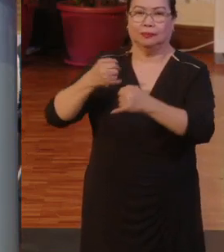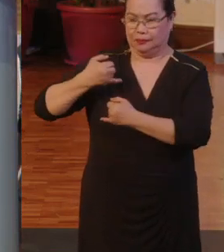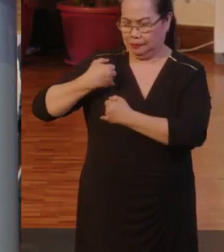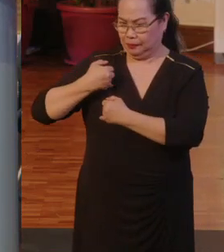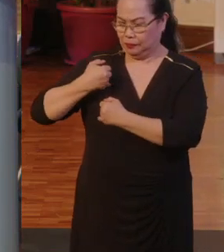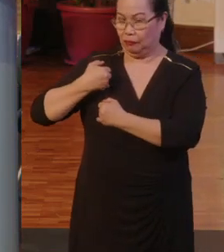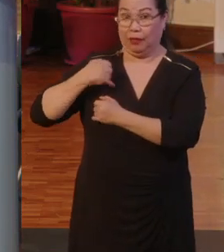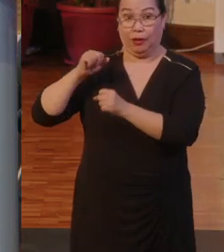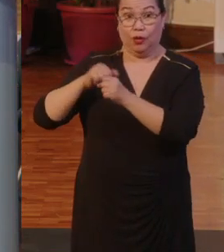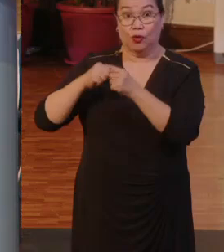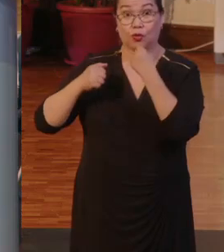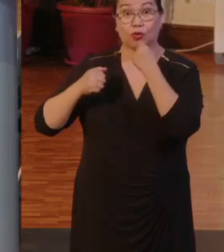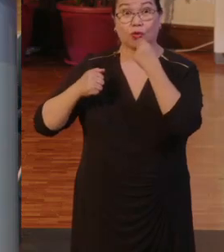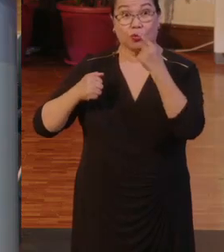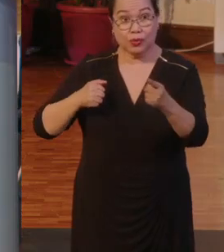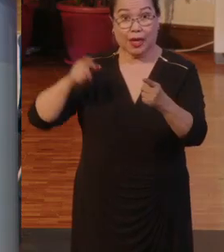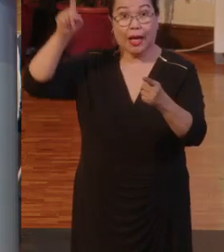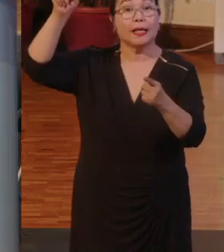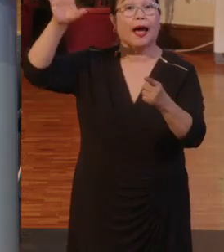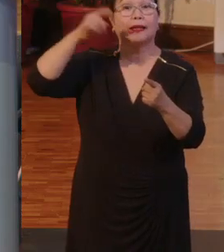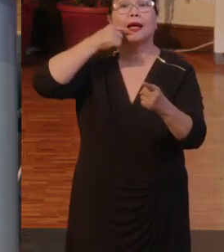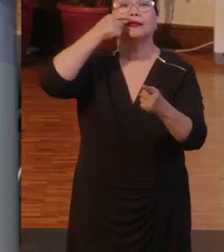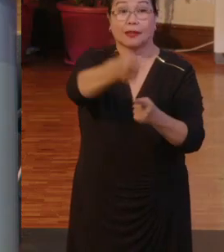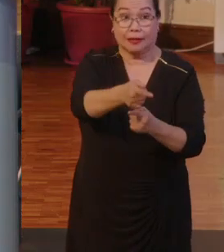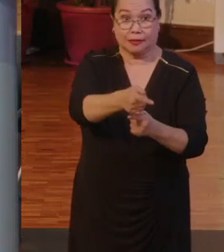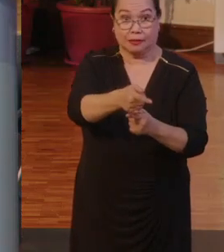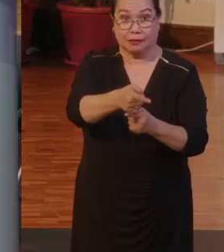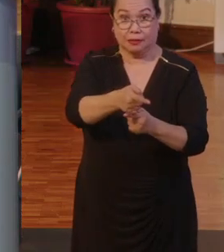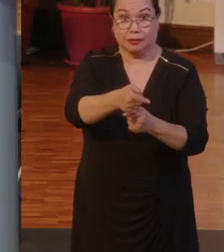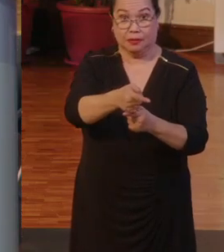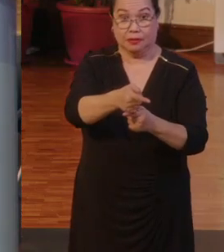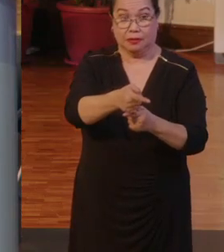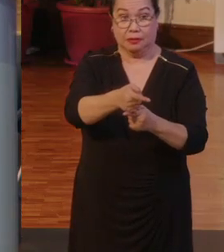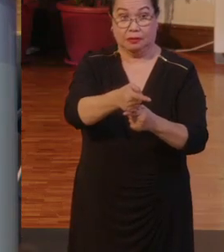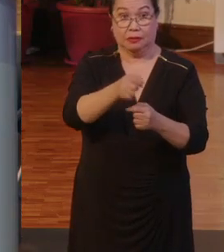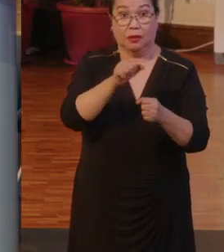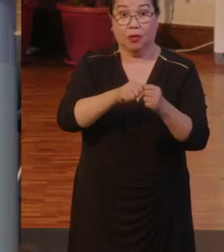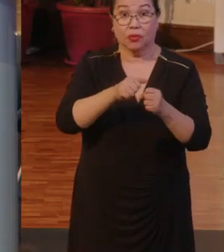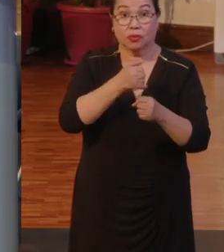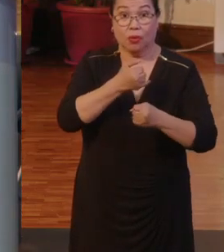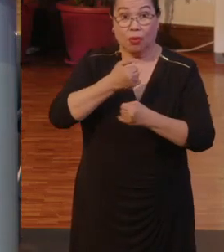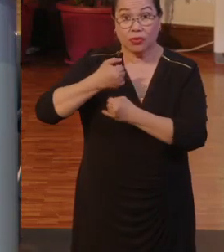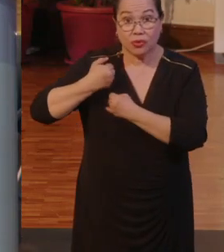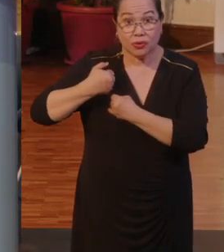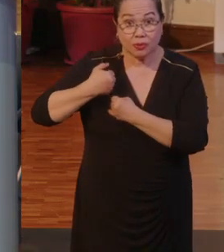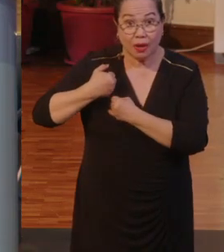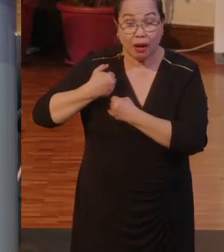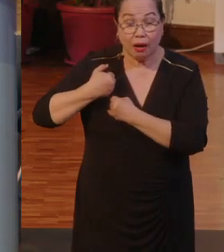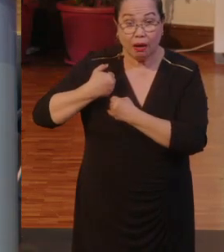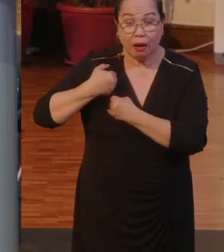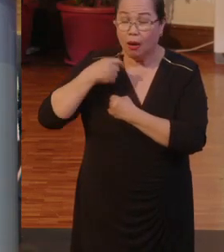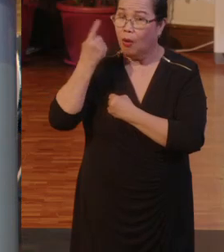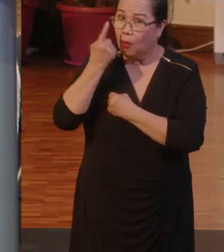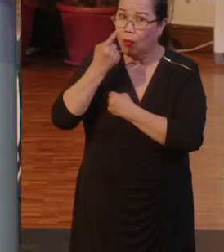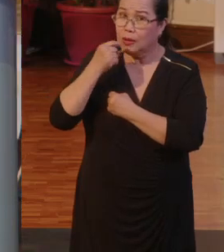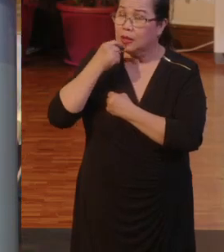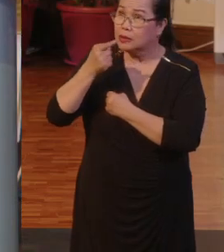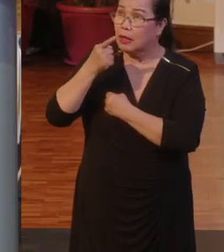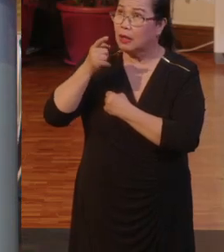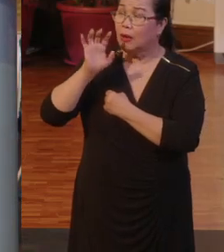"Thus says the Lord." Ang nagsasabi lang po ng ganon sa Biblia ay